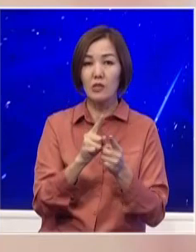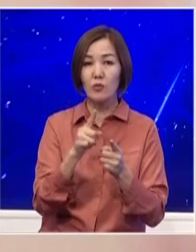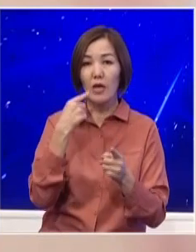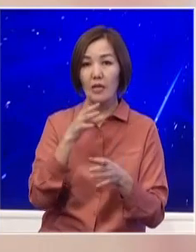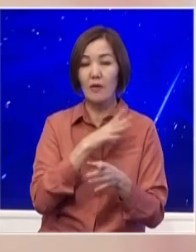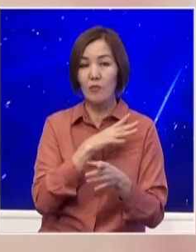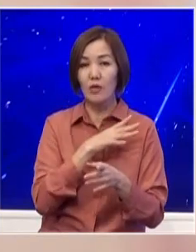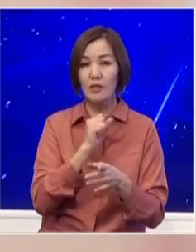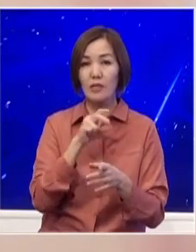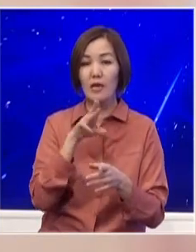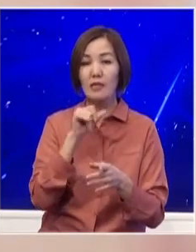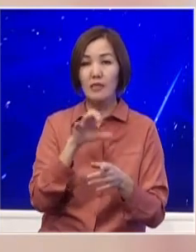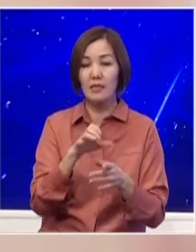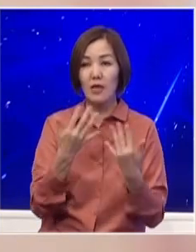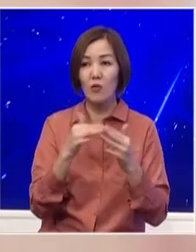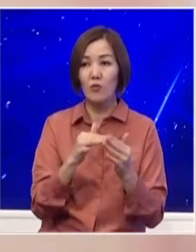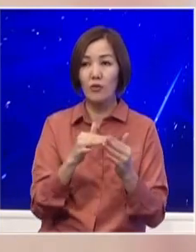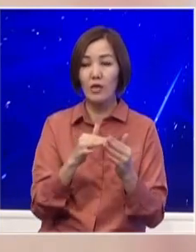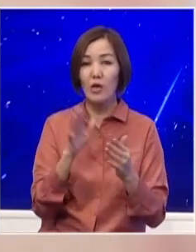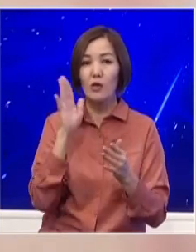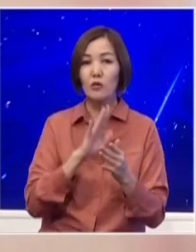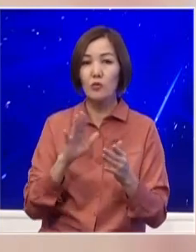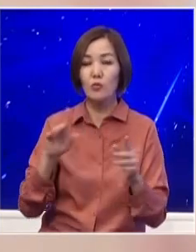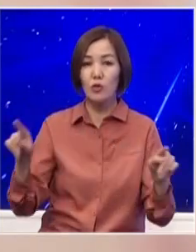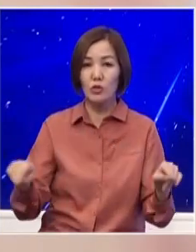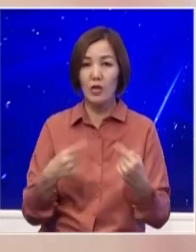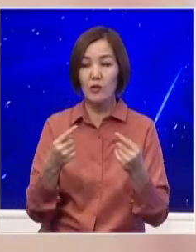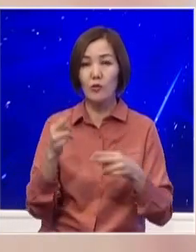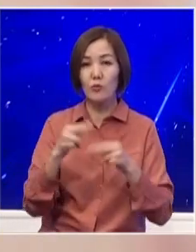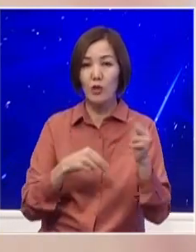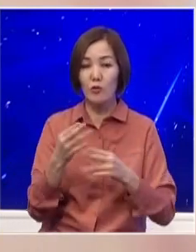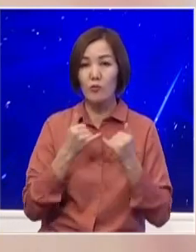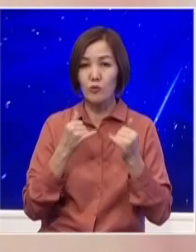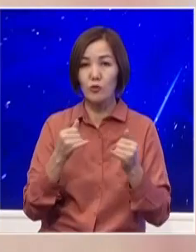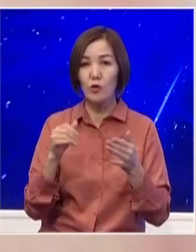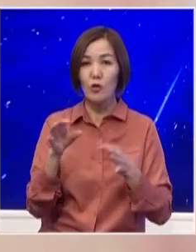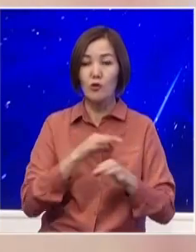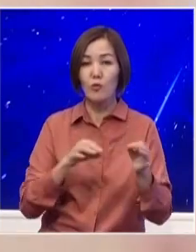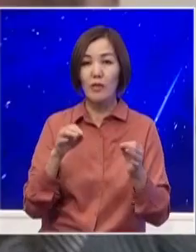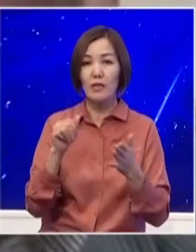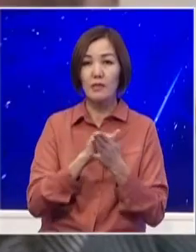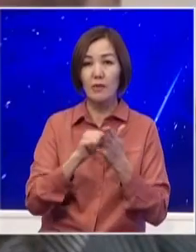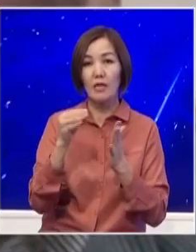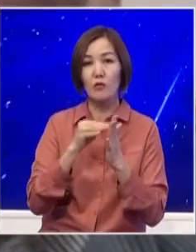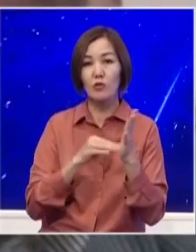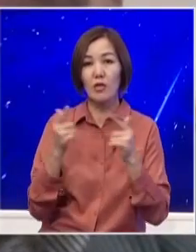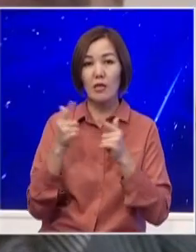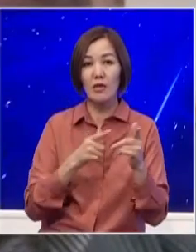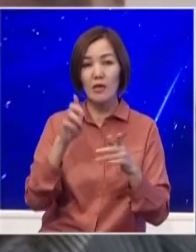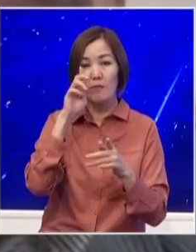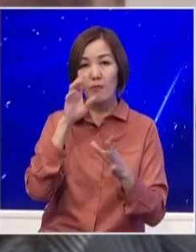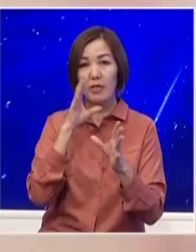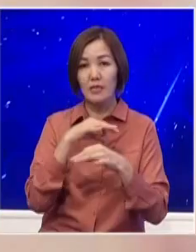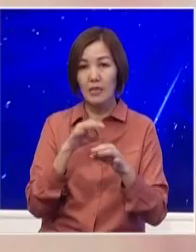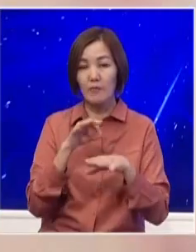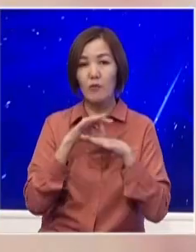болатын. Ақтаста ауылындағы су құбырларын қайта жаңғырту және салу үшін жобалық сметалық құжаттама мемлекеттік сараптамадан